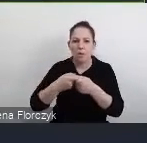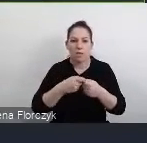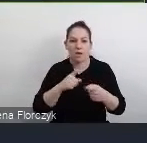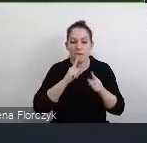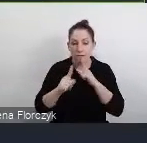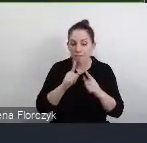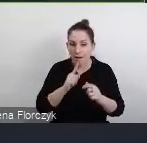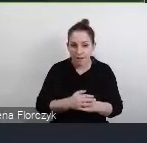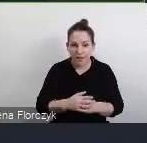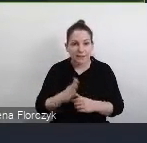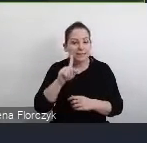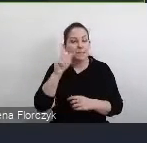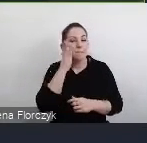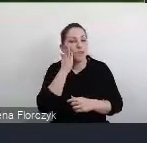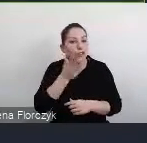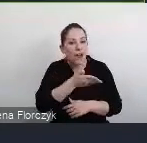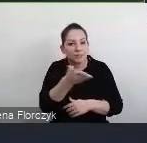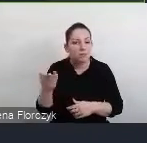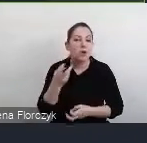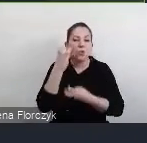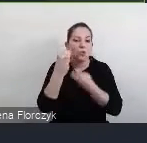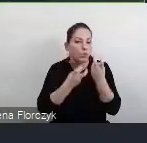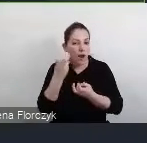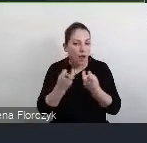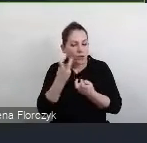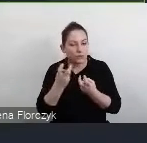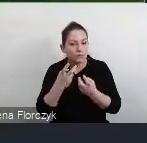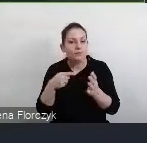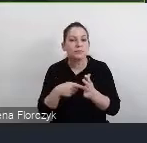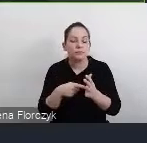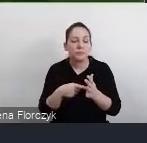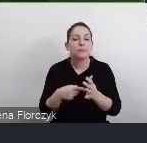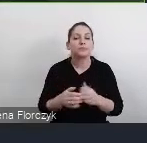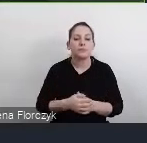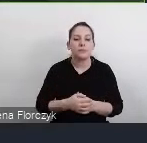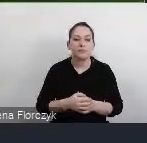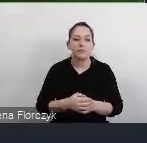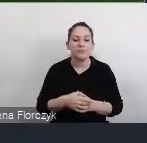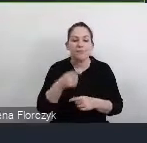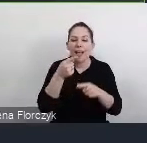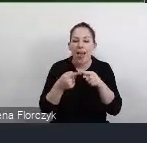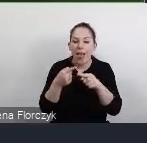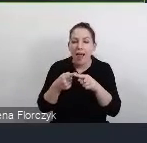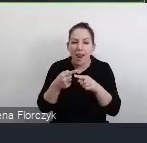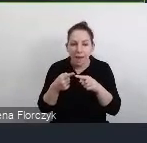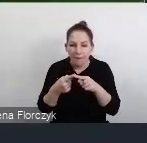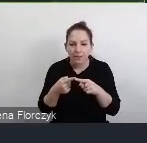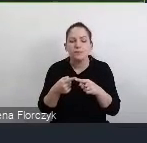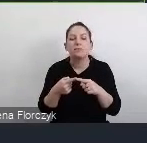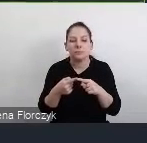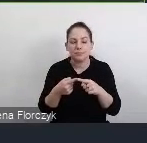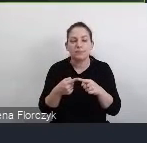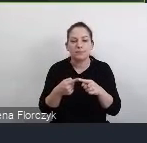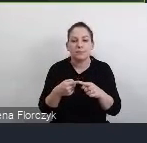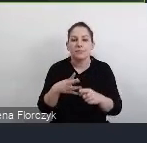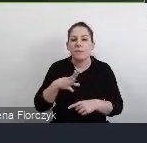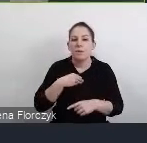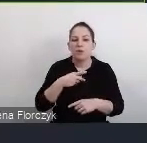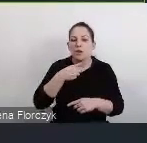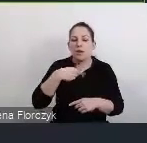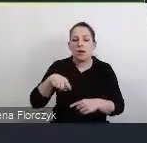rozmawiać z mieszkańcami, szukając tutaj tych elementów, które możemy jakby